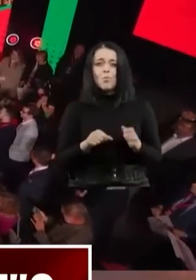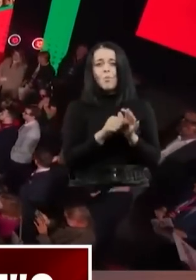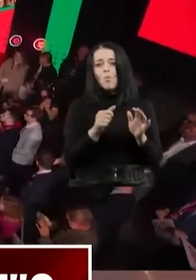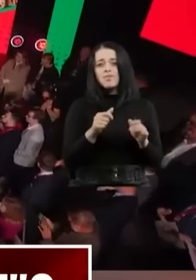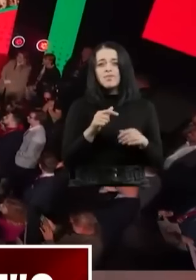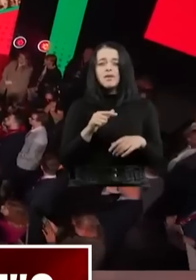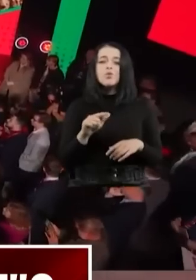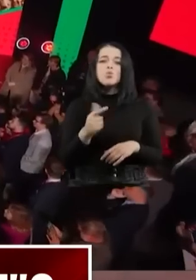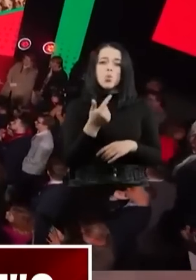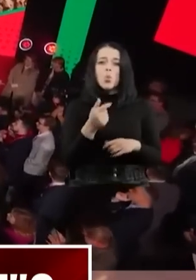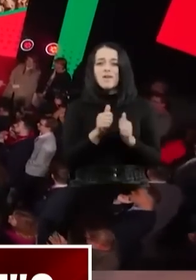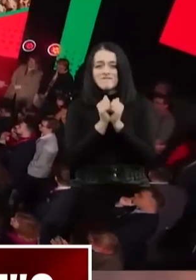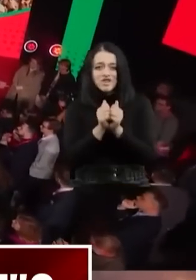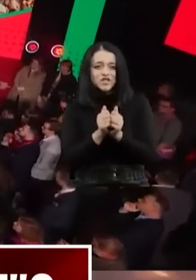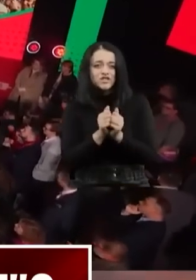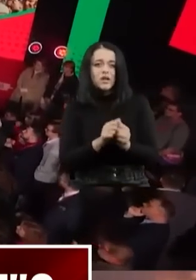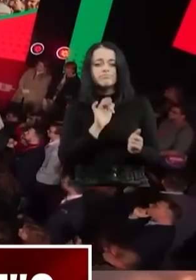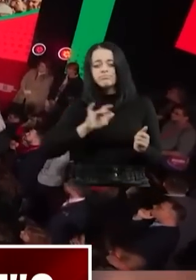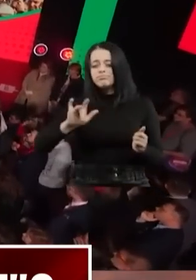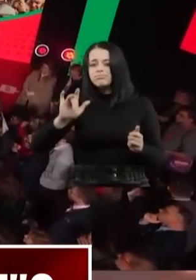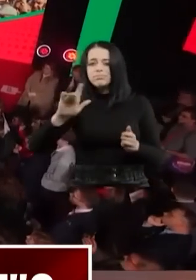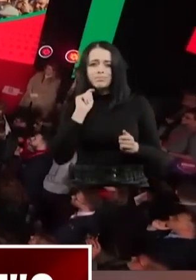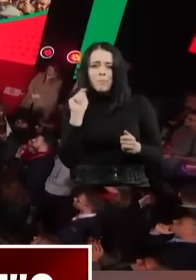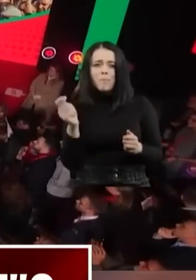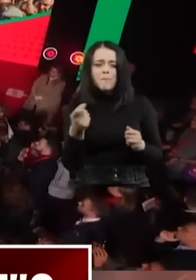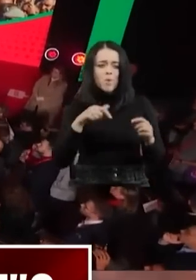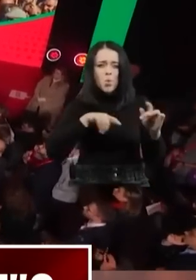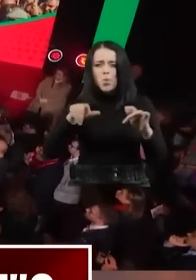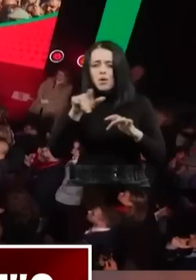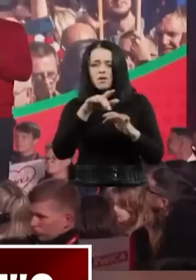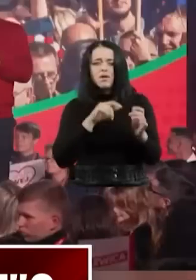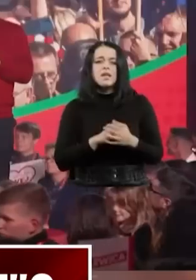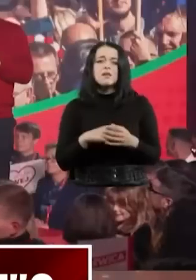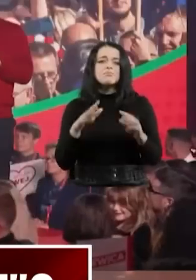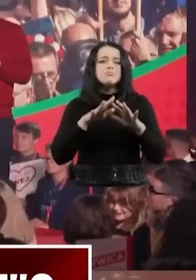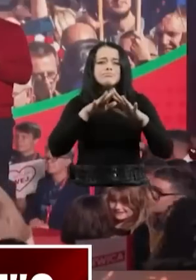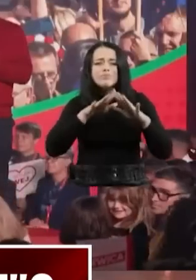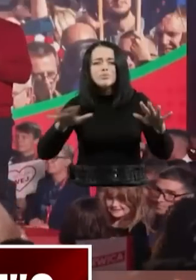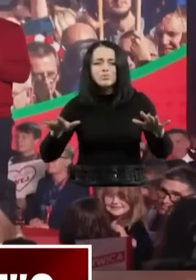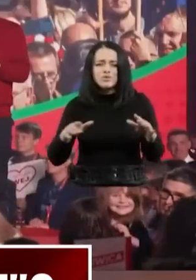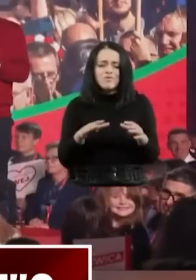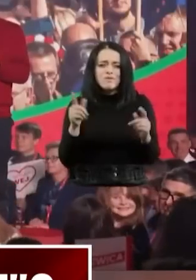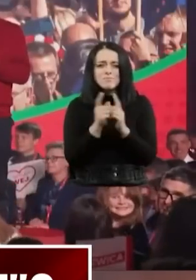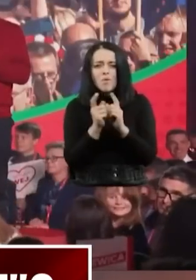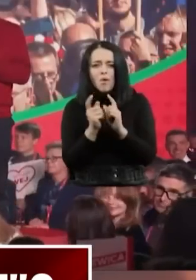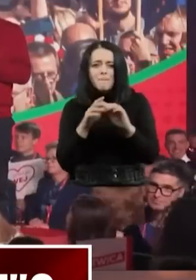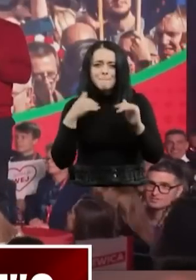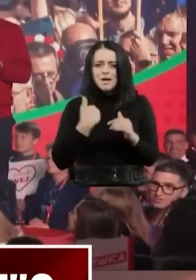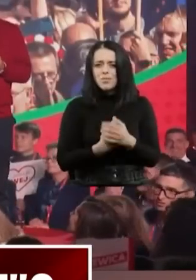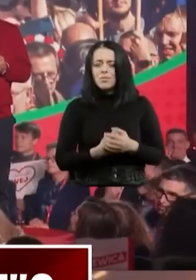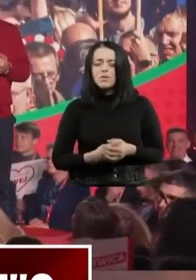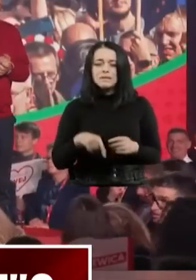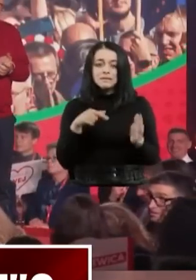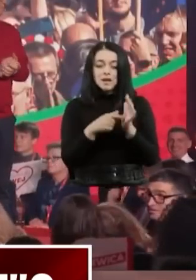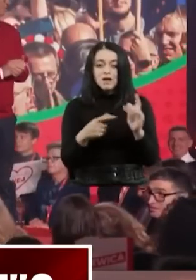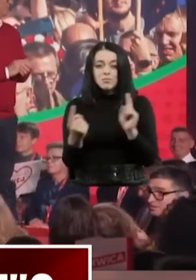tak naprawdę ostatnie akordy w tej orkiestrze, bo mam wrażenie, że no to jest łabędzi śpiew lewicy w takiej formie, w jakiej ją znamy. Za chwilę ta